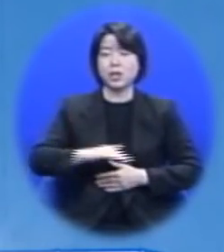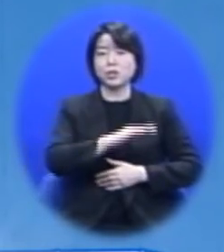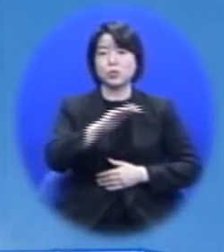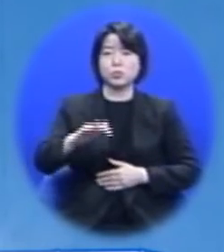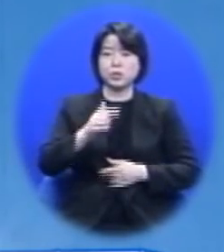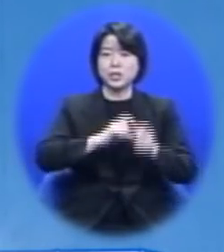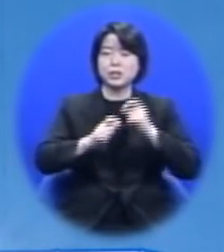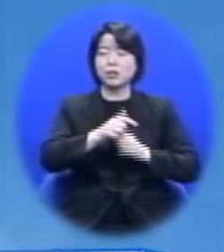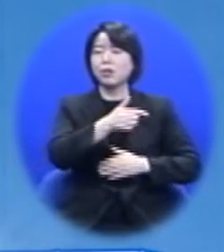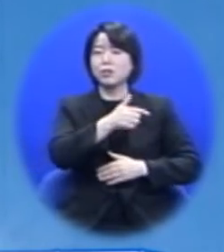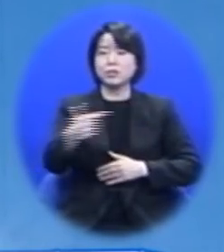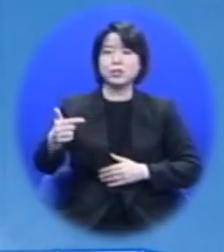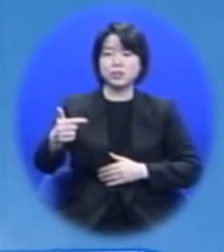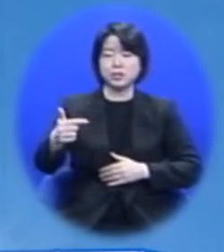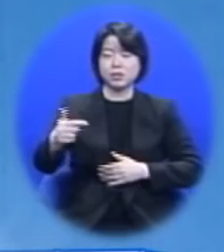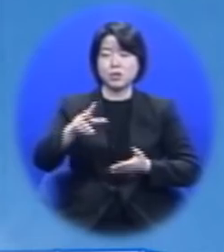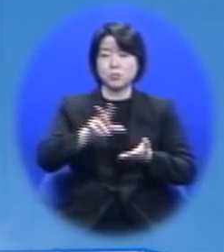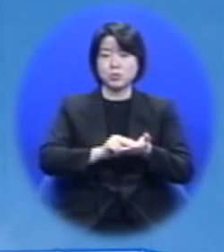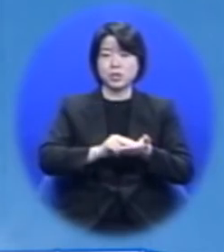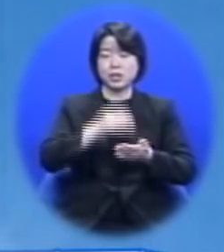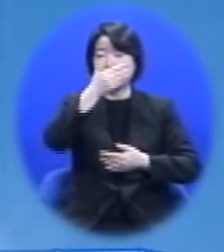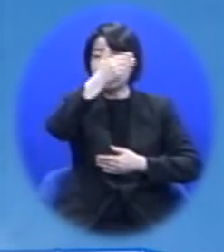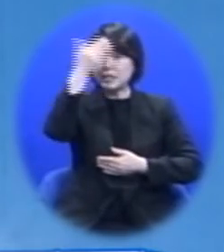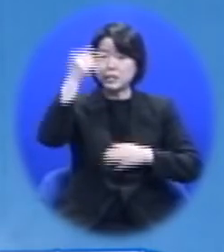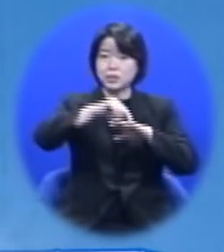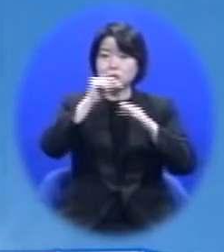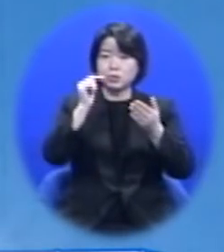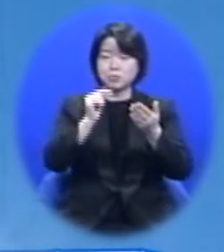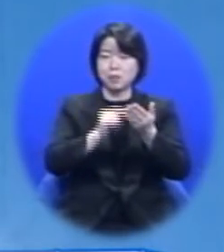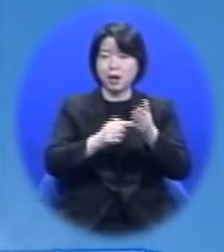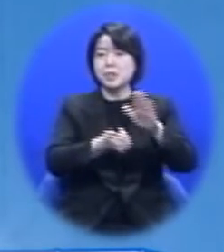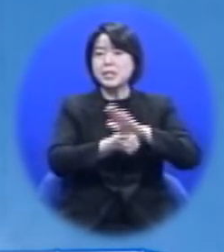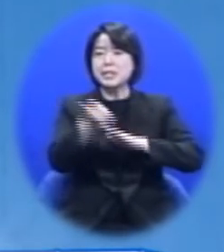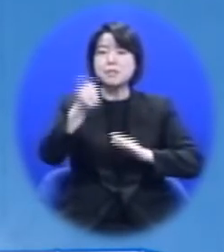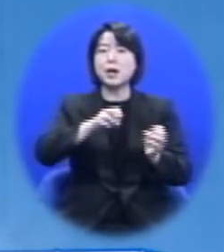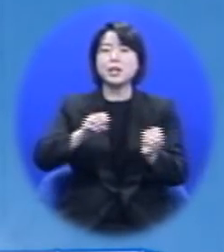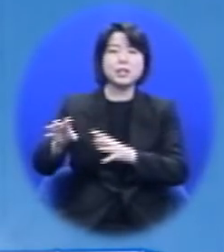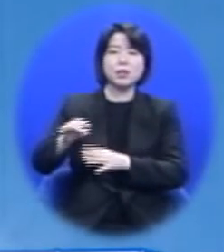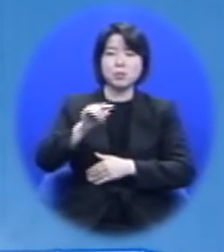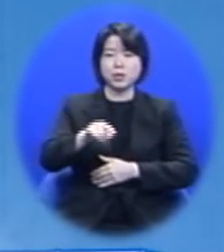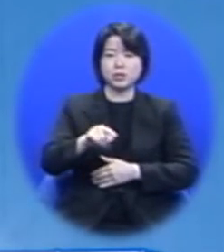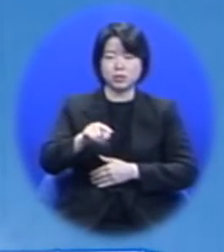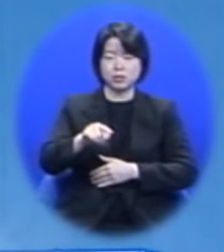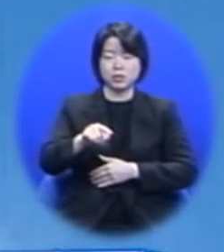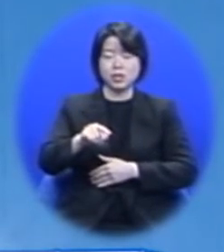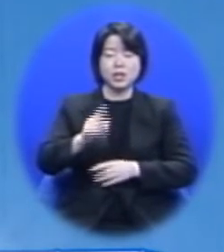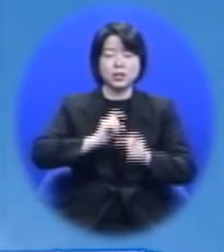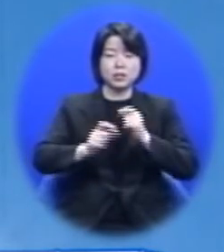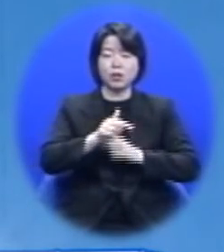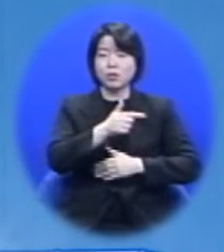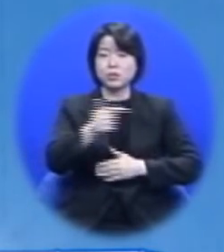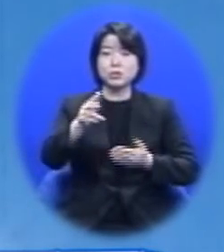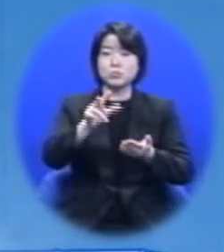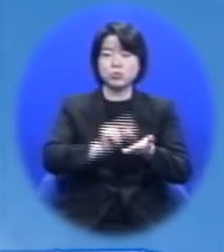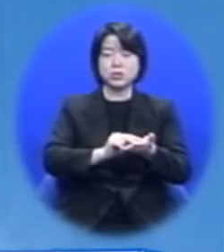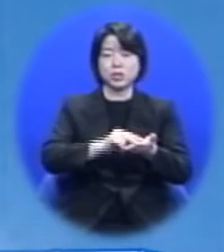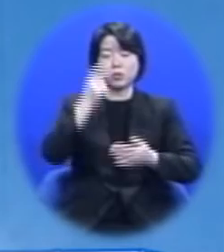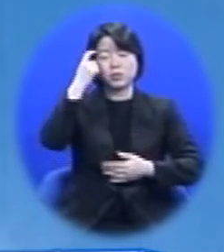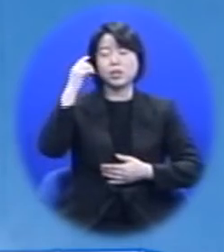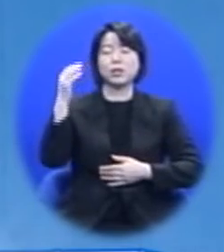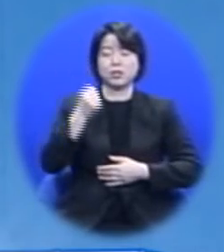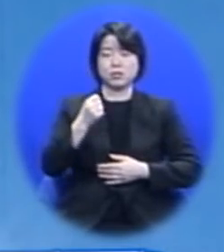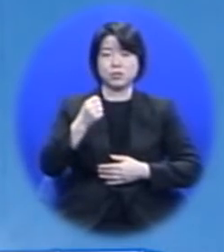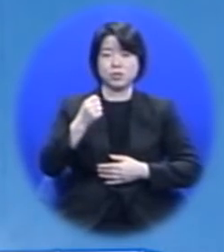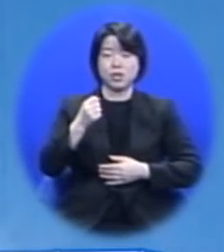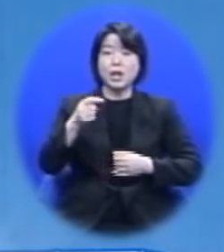청년 젊은이들 안에 마음을 잃어버린, 희망을 잃어버린 게 너무 큰 문제라고 느꼈기 때문에. 그리고